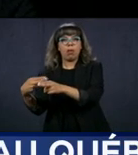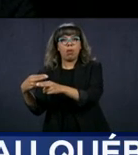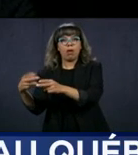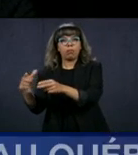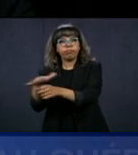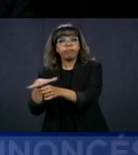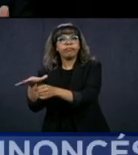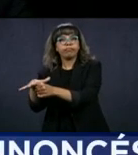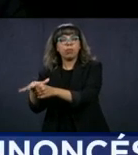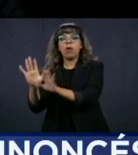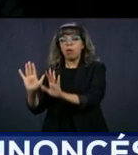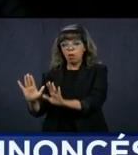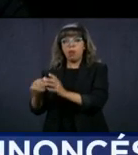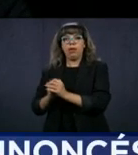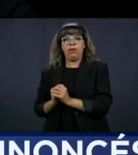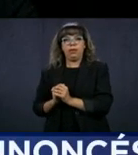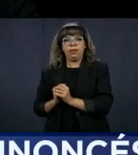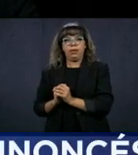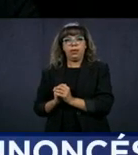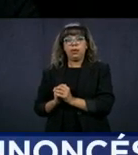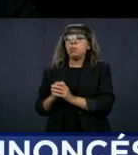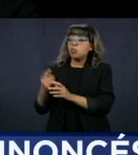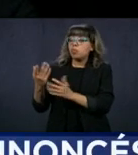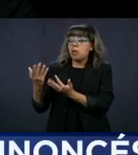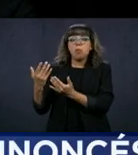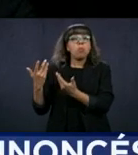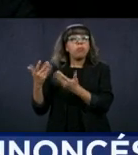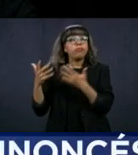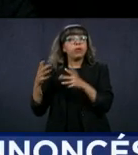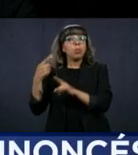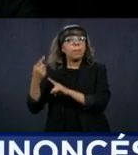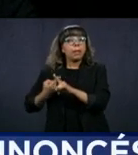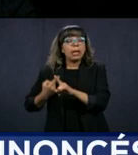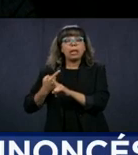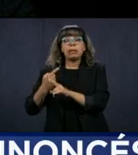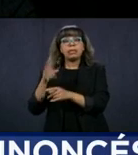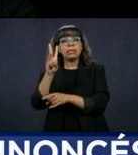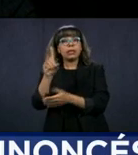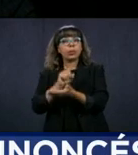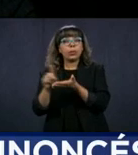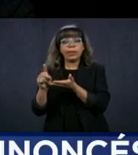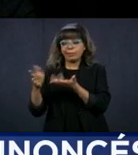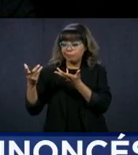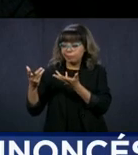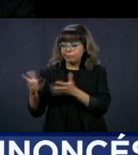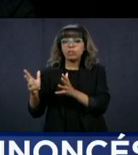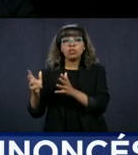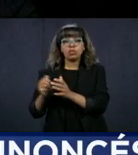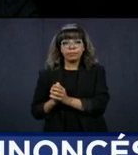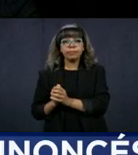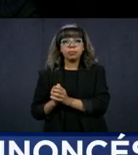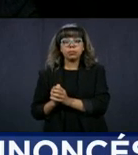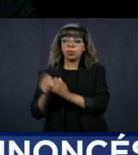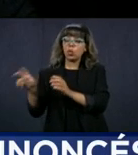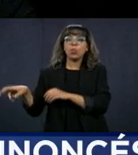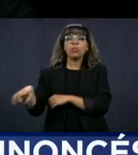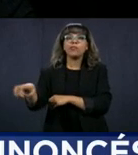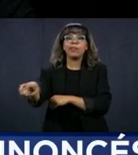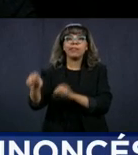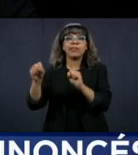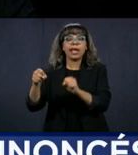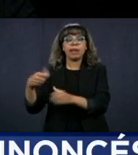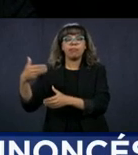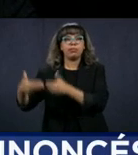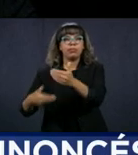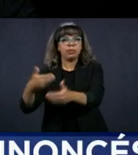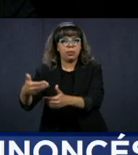la COVID-19, mais qui ont besoin de soins. Et il y en a plus parce que ces gens-là ont attendu pendant un mois, pendant 6 semaines. On commence à faire